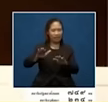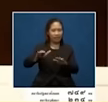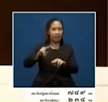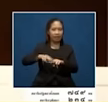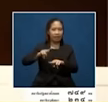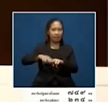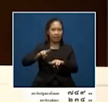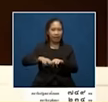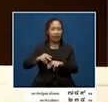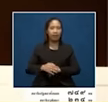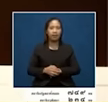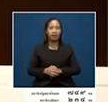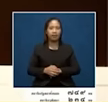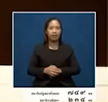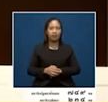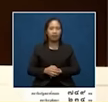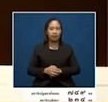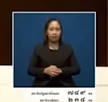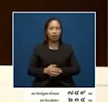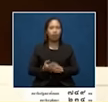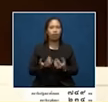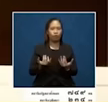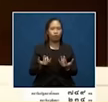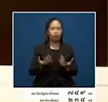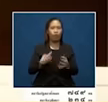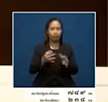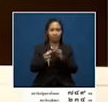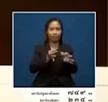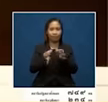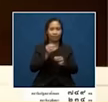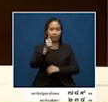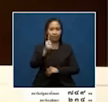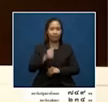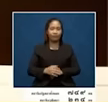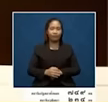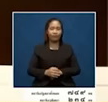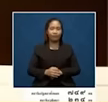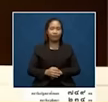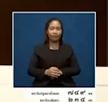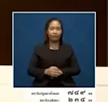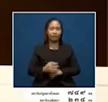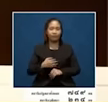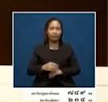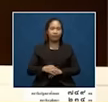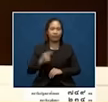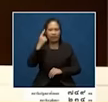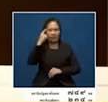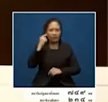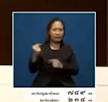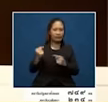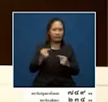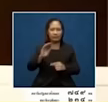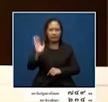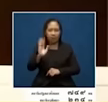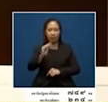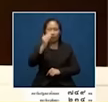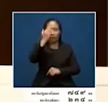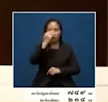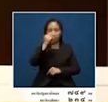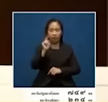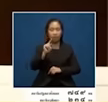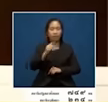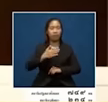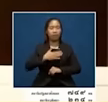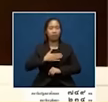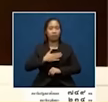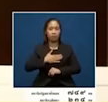าแล้วท่านจะต้องออกไปรับแขกใช่ไห ม ถ้าท่านประธานพรเพชรทราบแบบนี้นะว่าท่านประธานวันนอต้องลุกขึ้นไปเวลาไหนอะไร